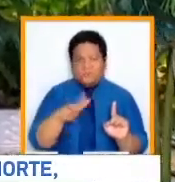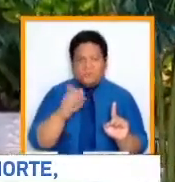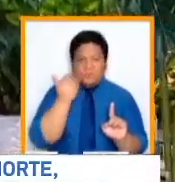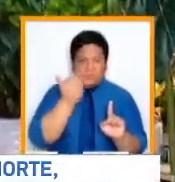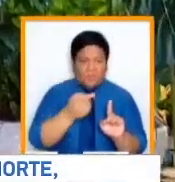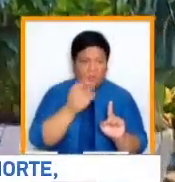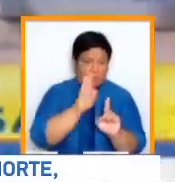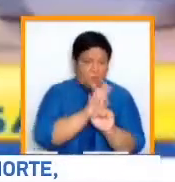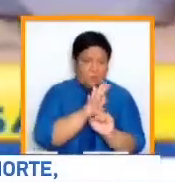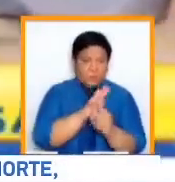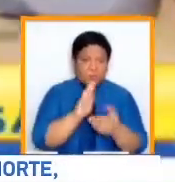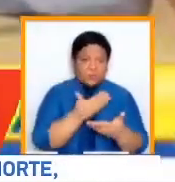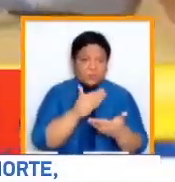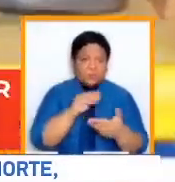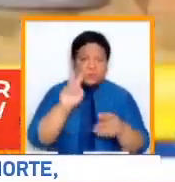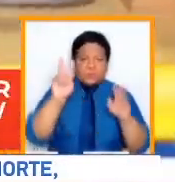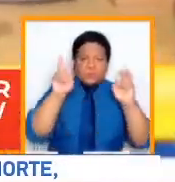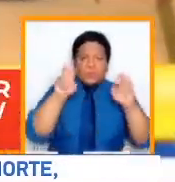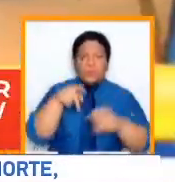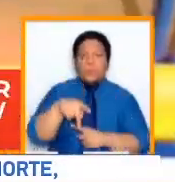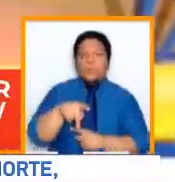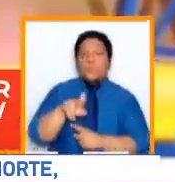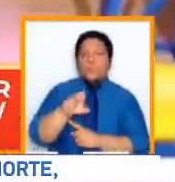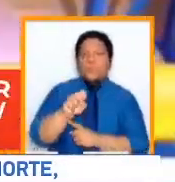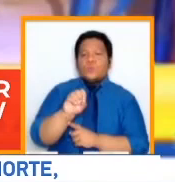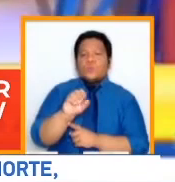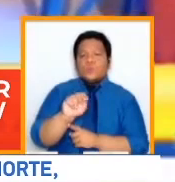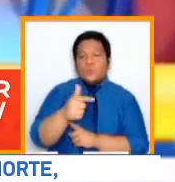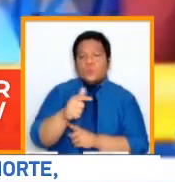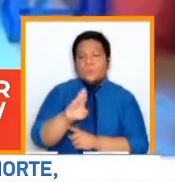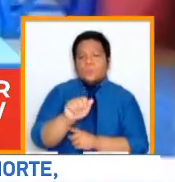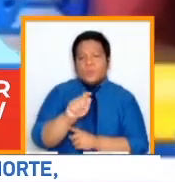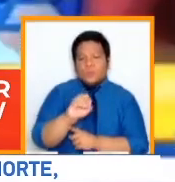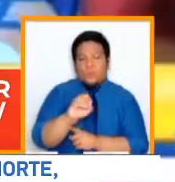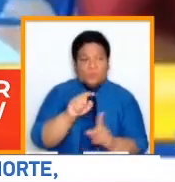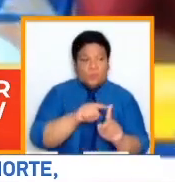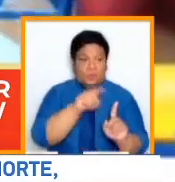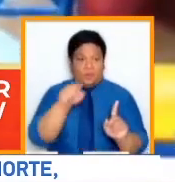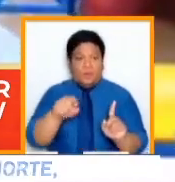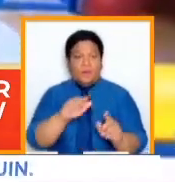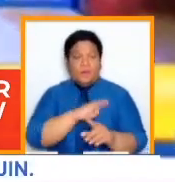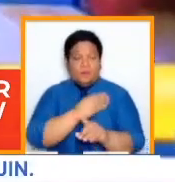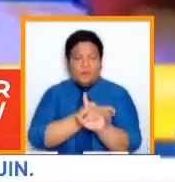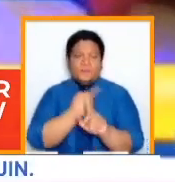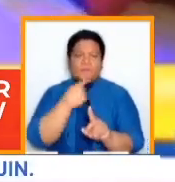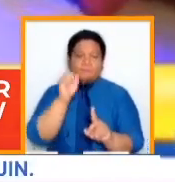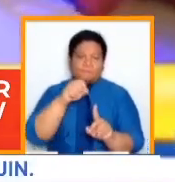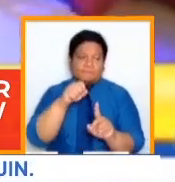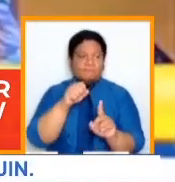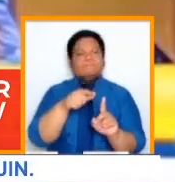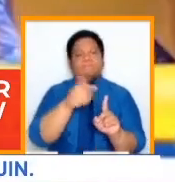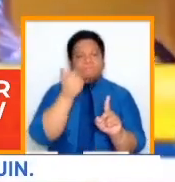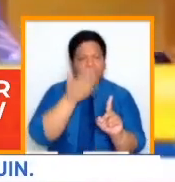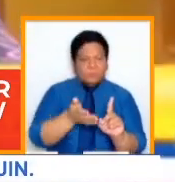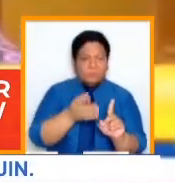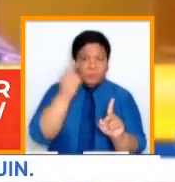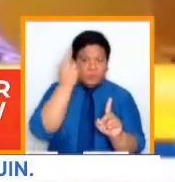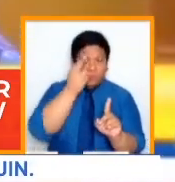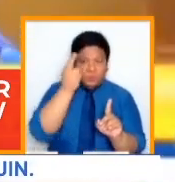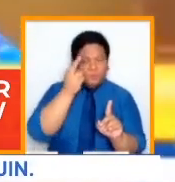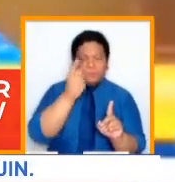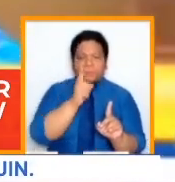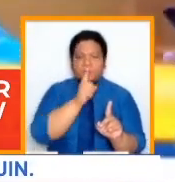Bato. Kinumpirma ito ng anak niyang si Justine, pero hindi sinabi kung ano ang kinamatay ng ama. Sa mga nakaraang Facebook posts